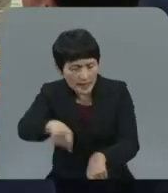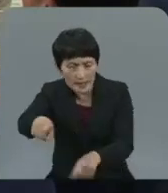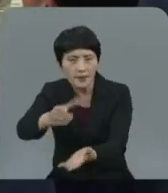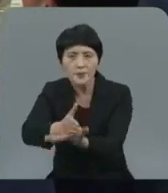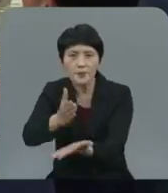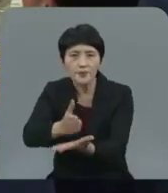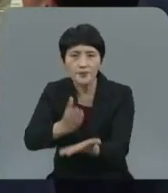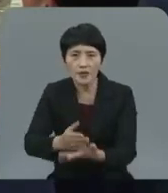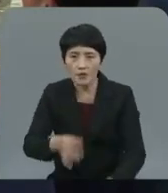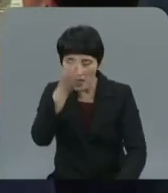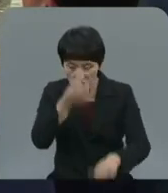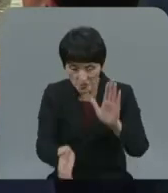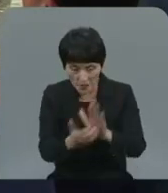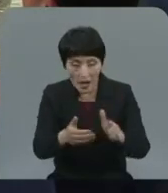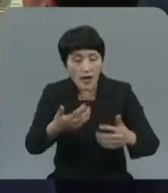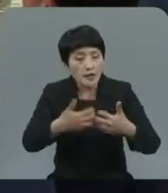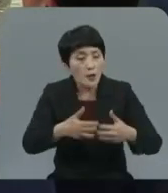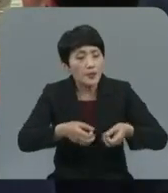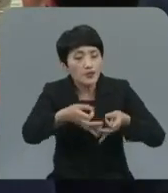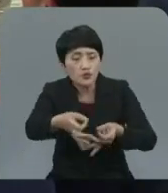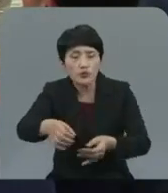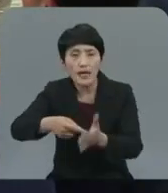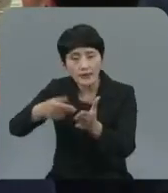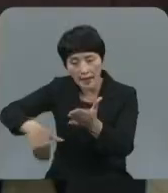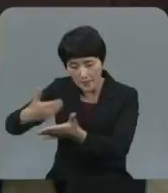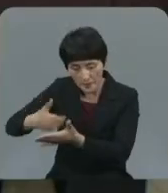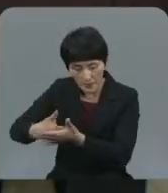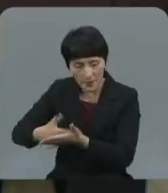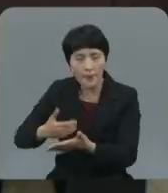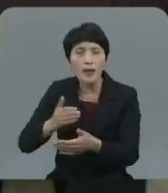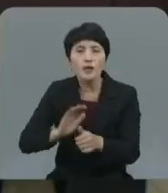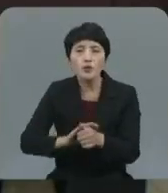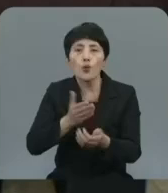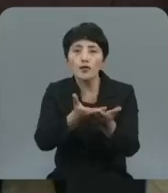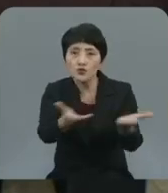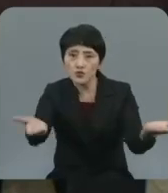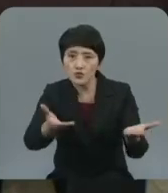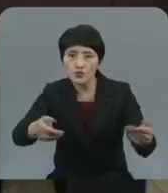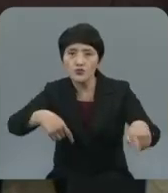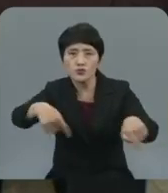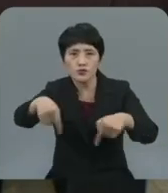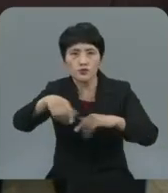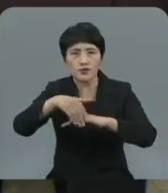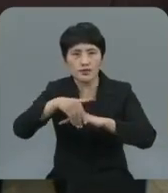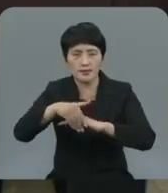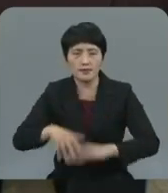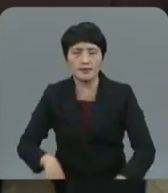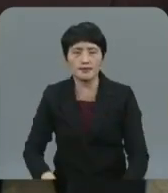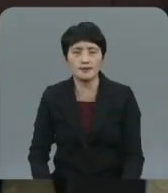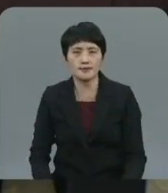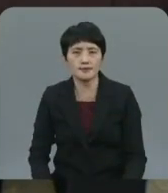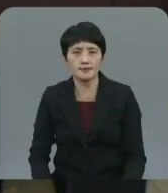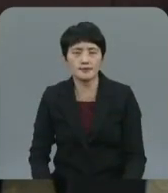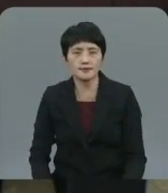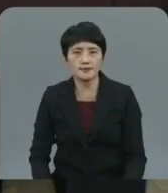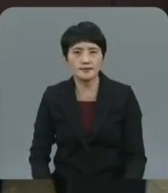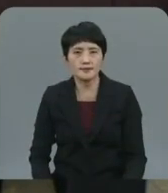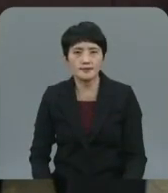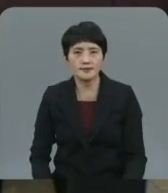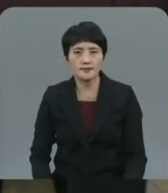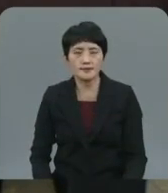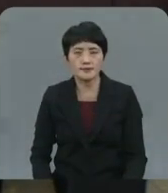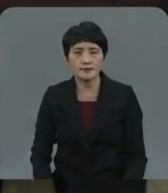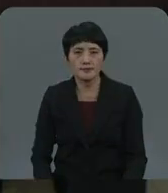zu fördern er betonte dass die Entwicklung von spitzen Industrien auch mit einer ausgewogenen regionalen Entwicklung